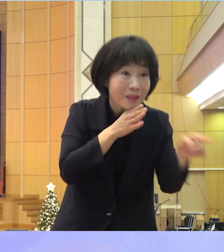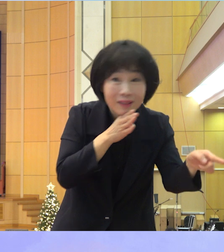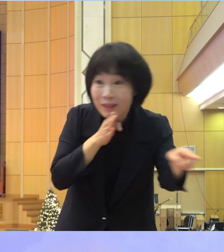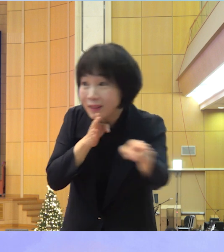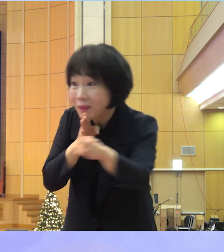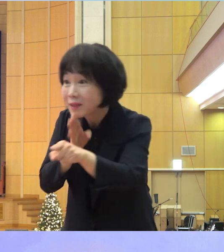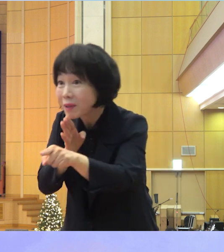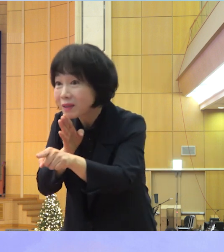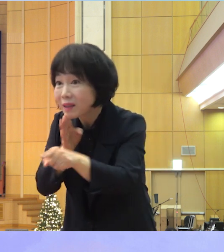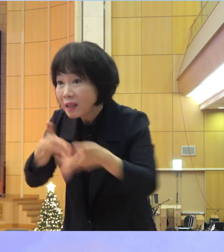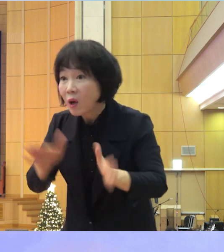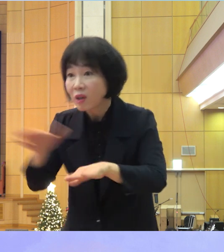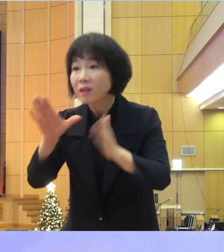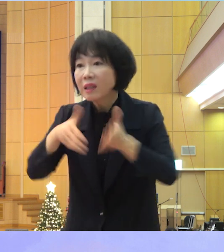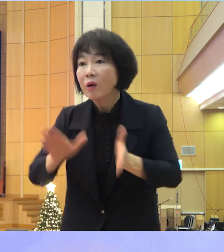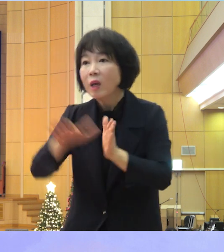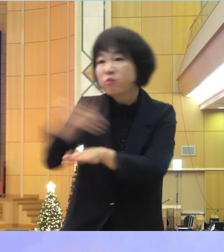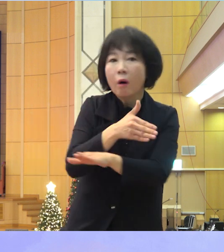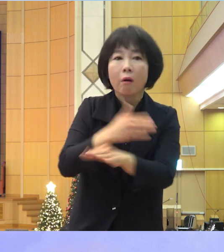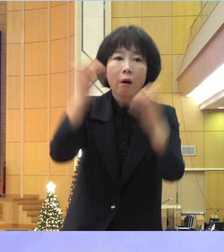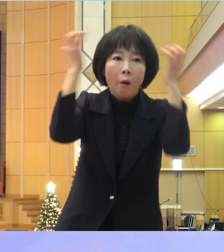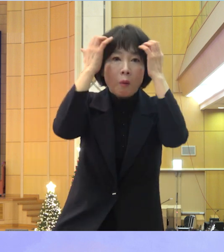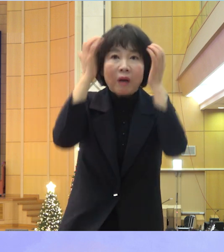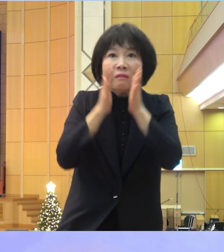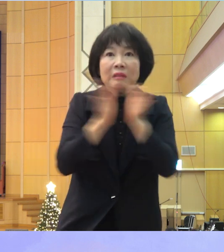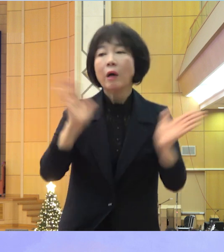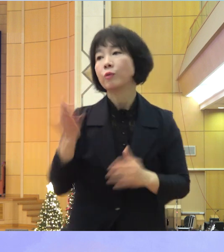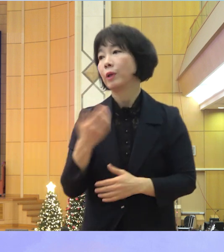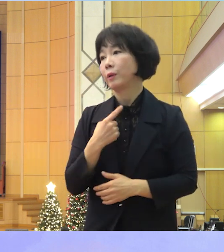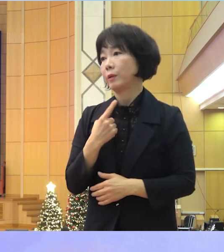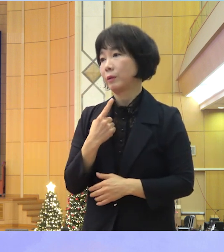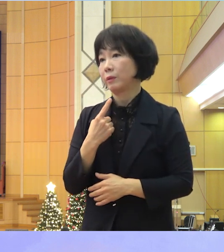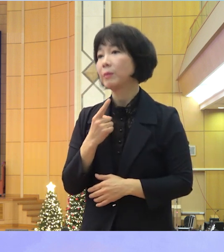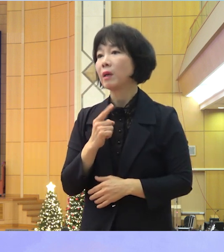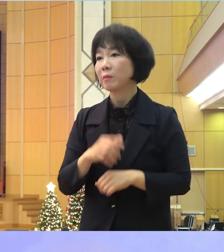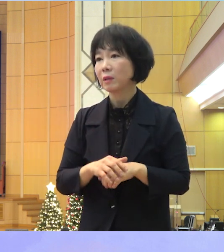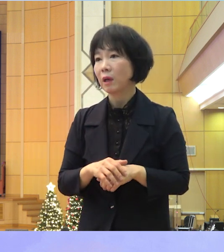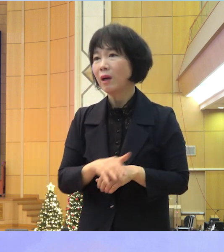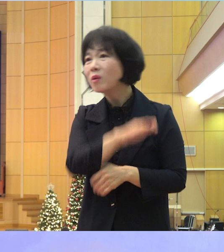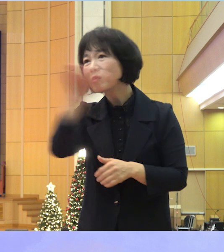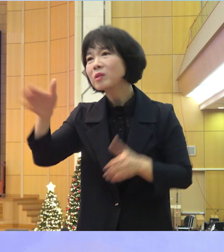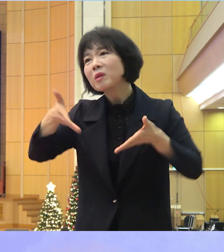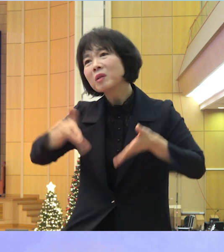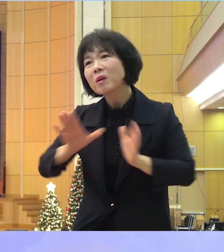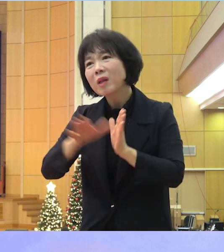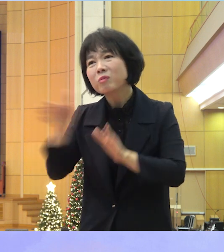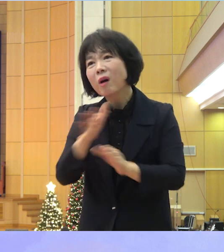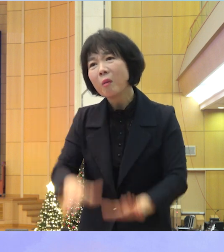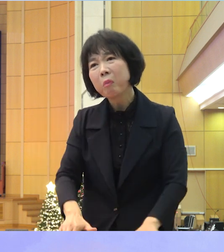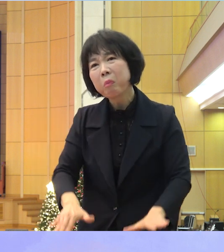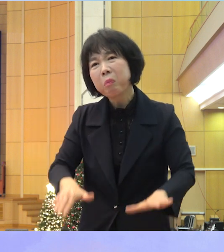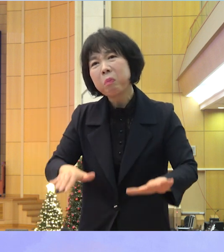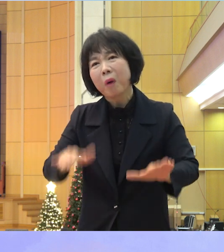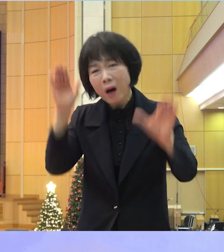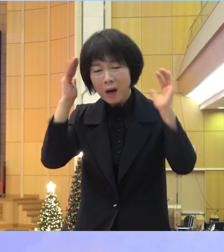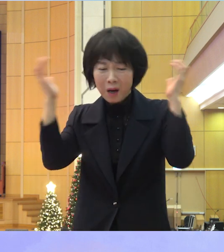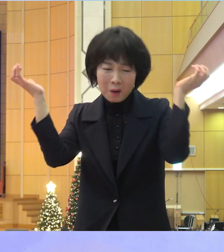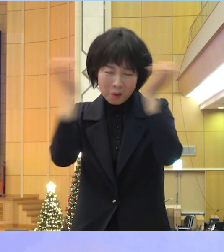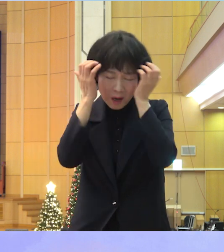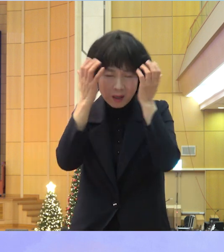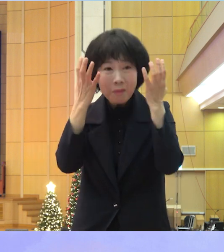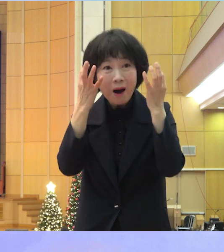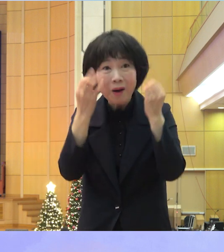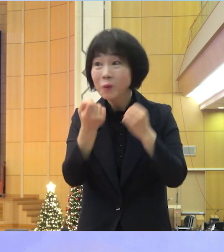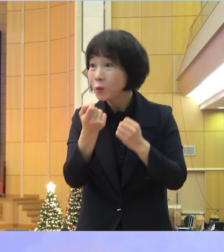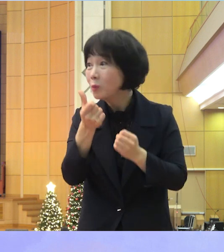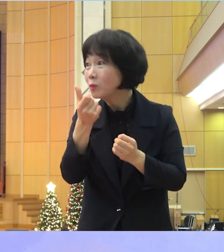고난이 시작됩니다. 아마도 태어날 때 얼마만큼 고난과 고통이